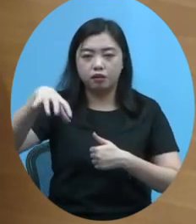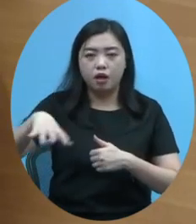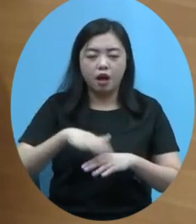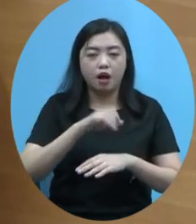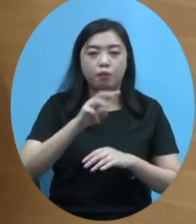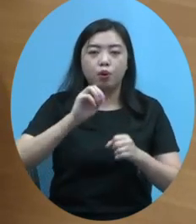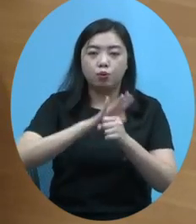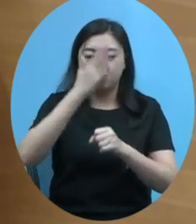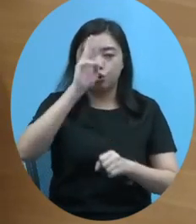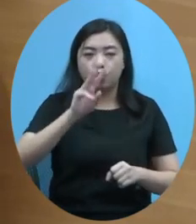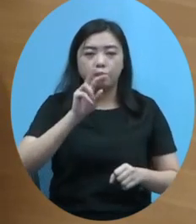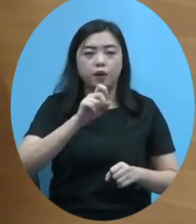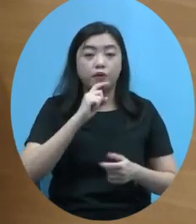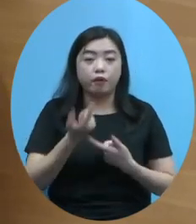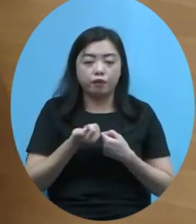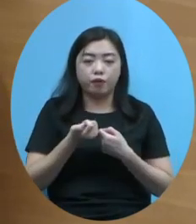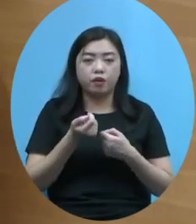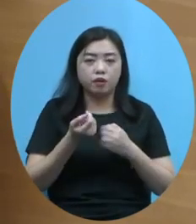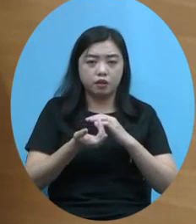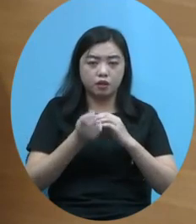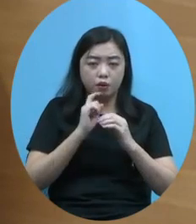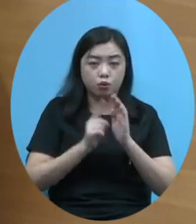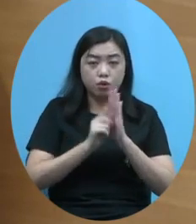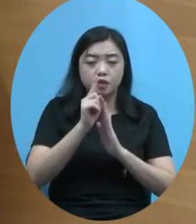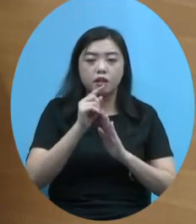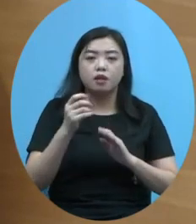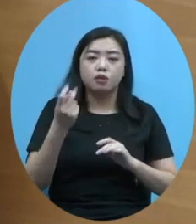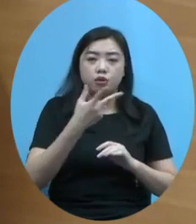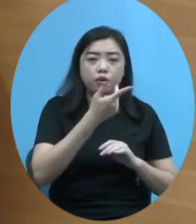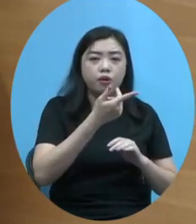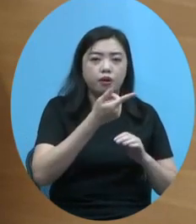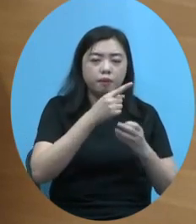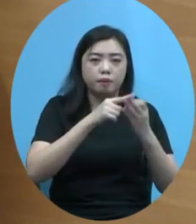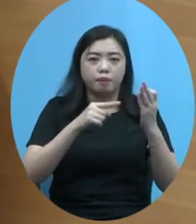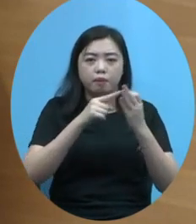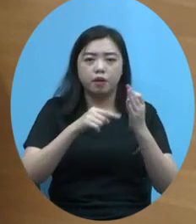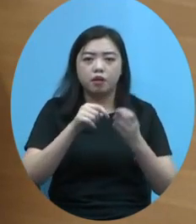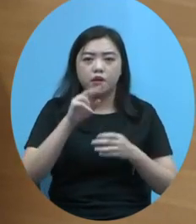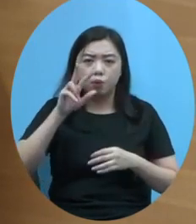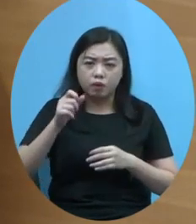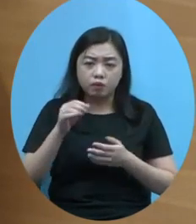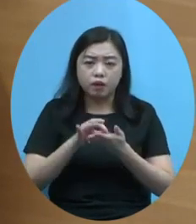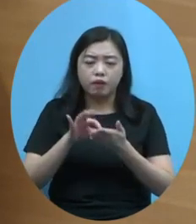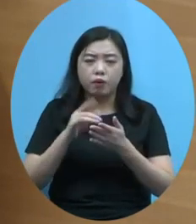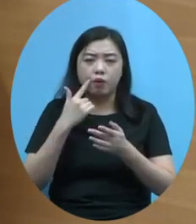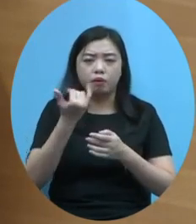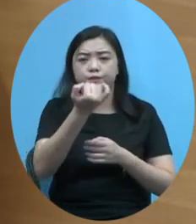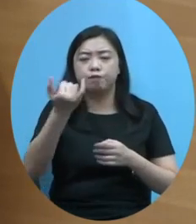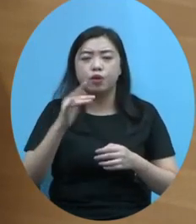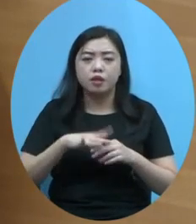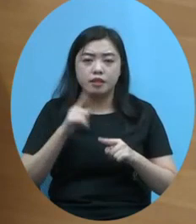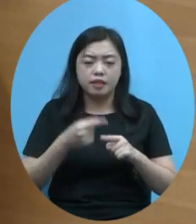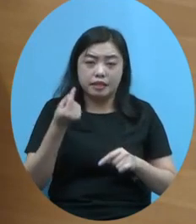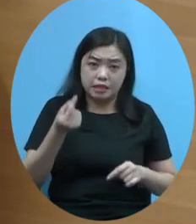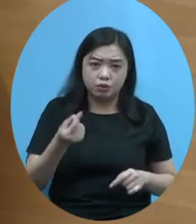啲污水指比較上升，但係最近封區嗰啲揾到出嚟嘅個案好似都係比較零星，即係較之前高峰嘅時候就即係相對少。其